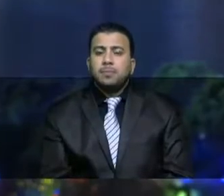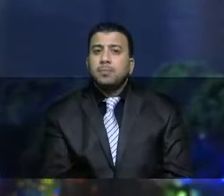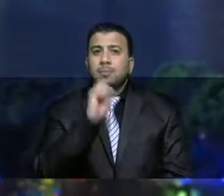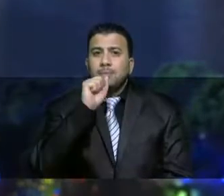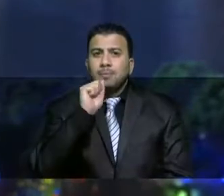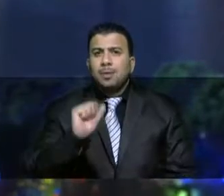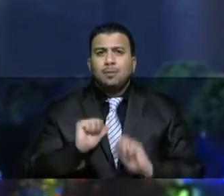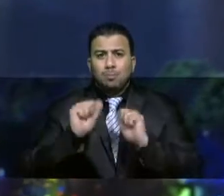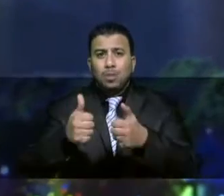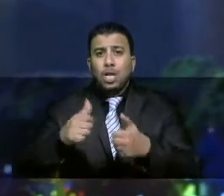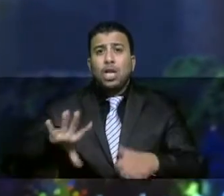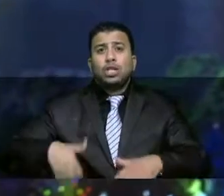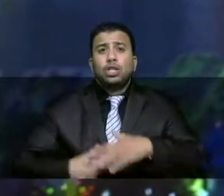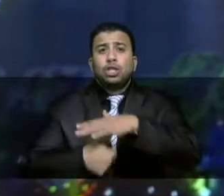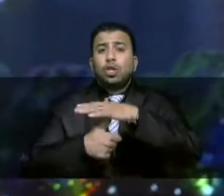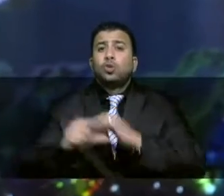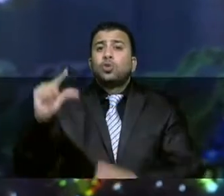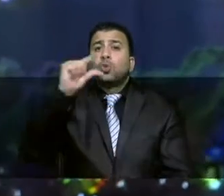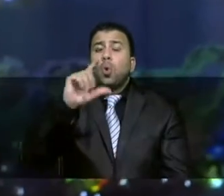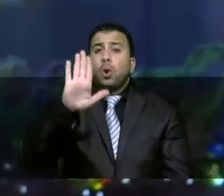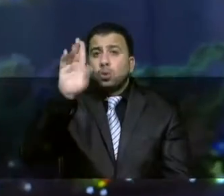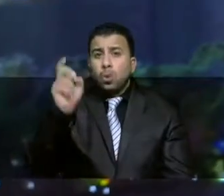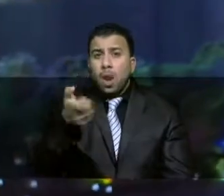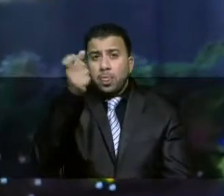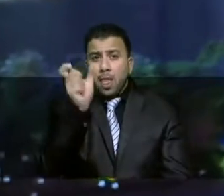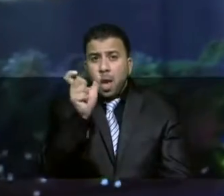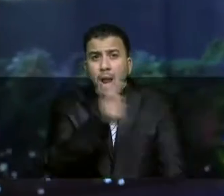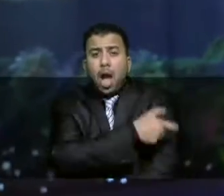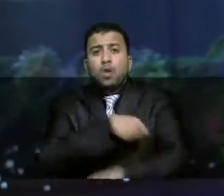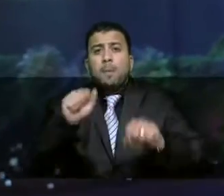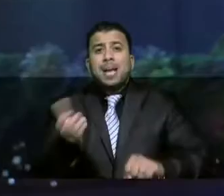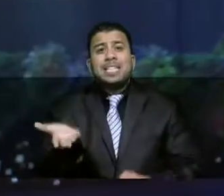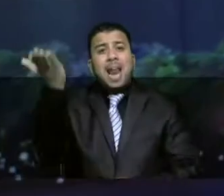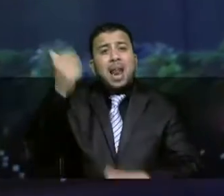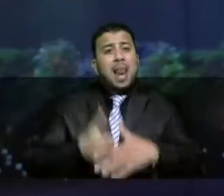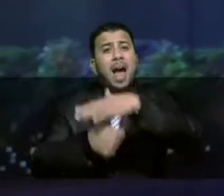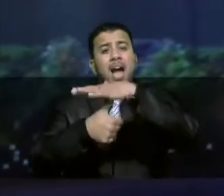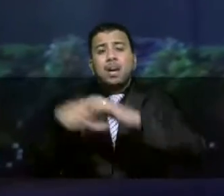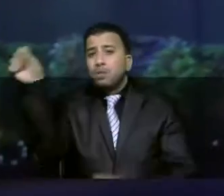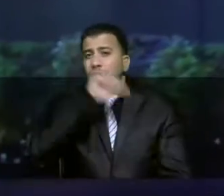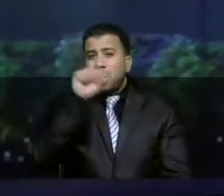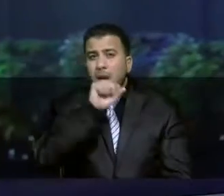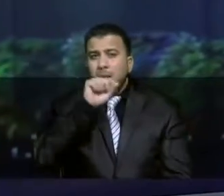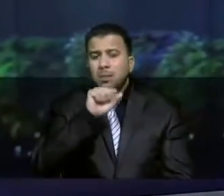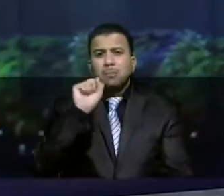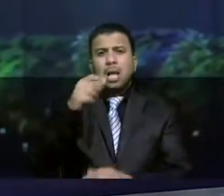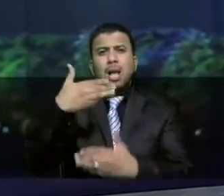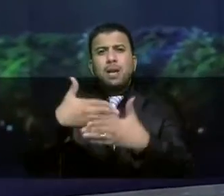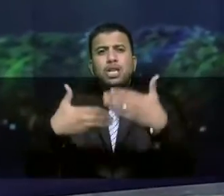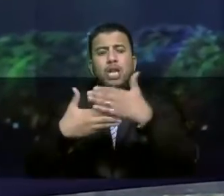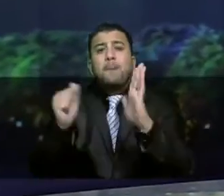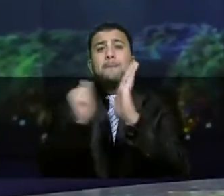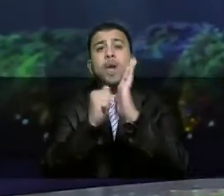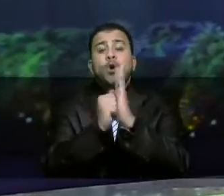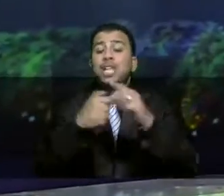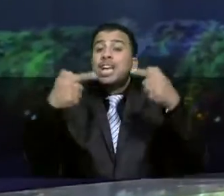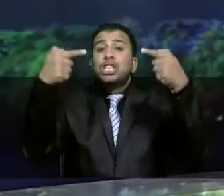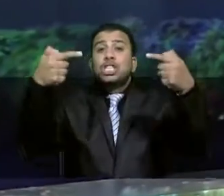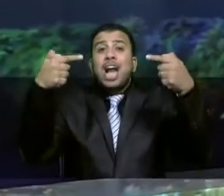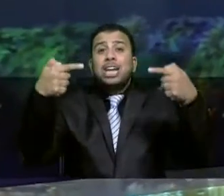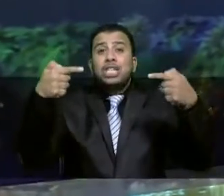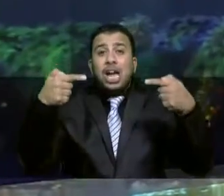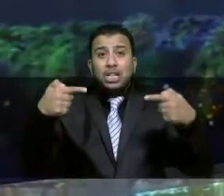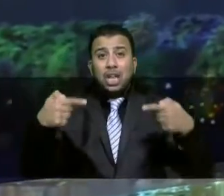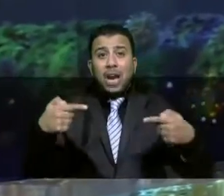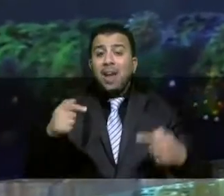تنفيذا لمبادرة صاحب السمو الشيخ الدكتور سلطان بن محمد القاسمي عضو المجلس الأعلى حاكم الشارقة الخاصة بإنشاء بيوت الشعر